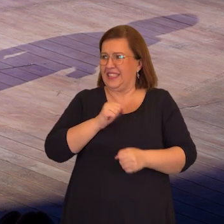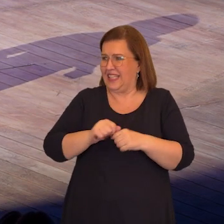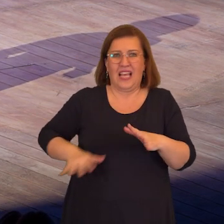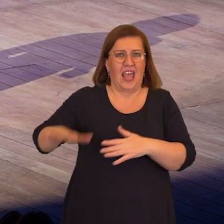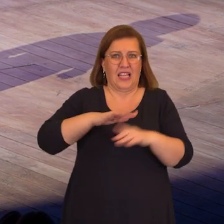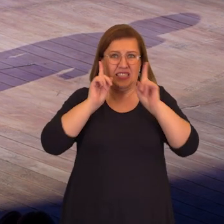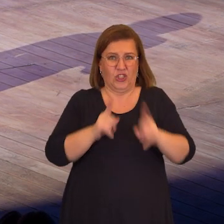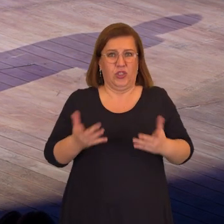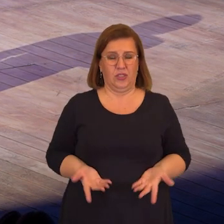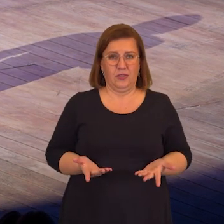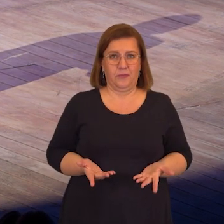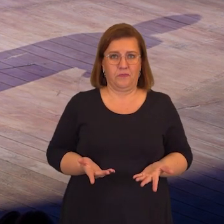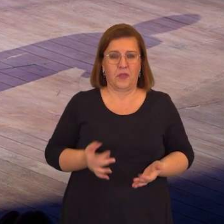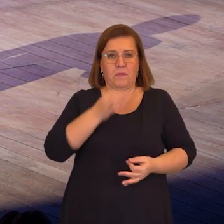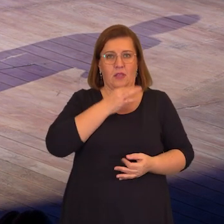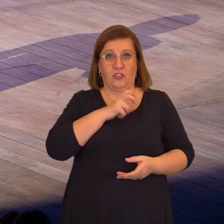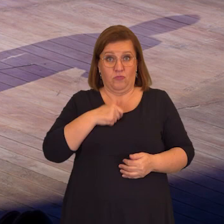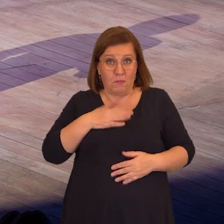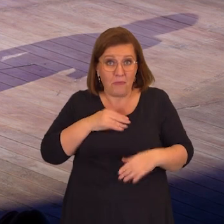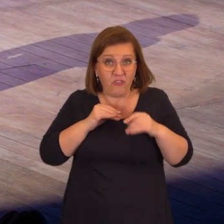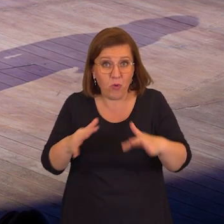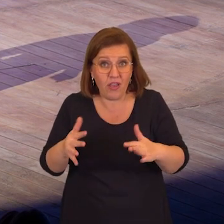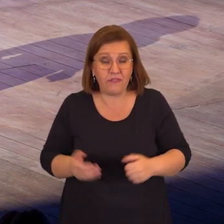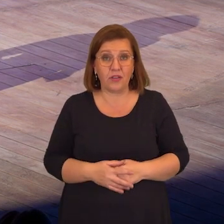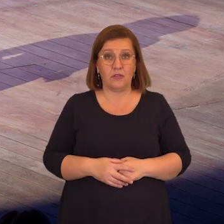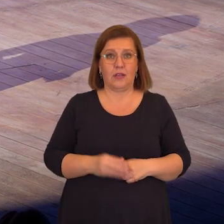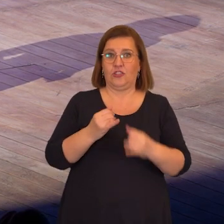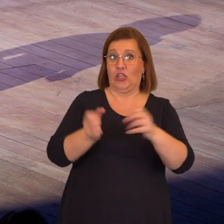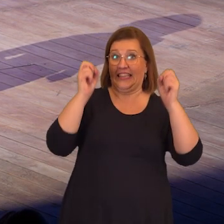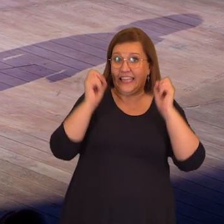I pytanie brzmi, czy my mamy na nią wpływ? A jeśli